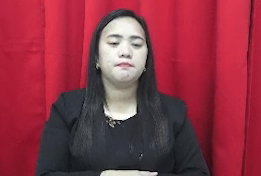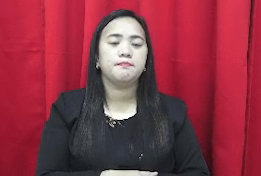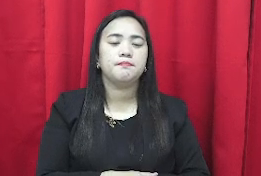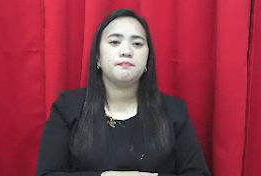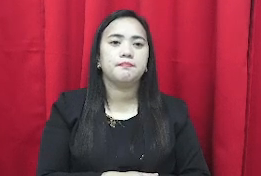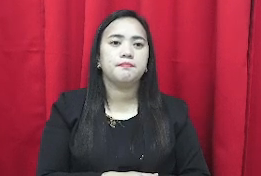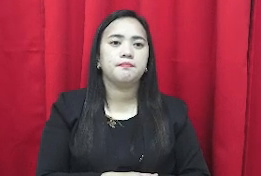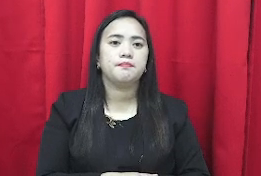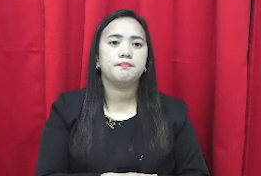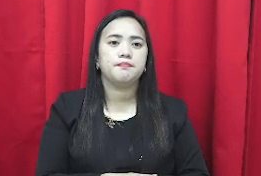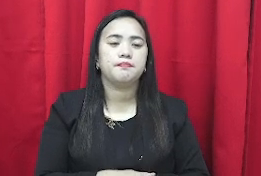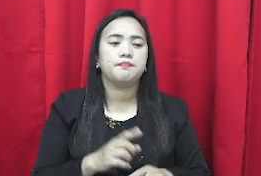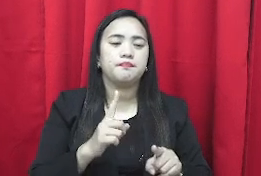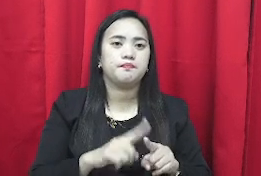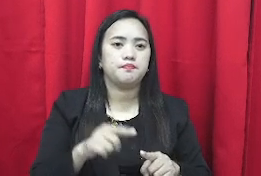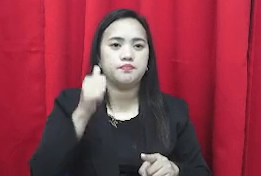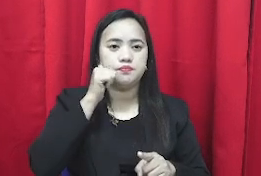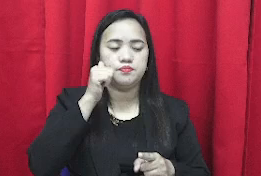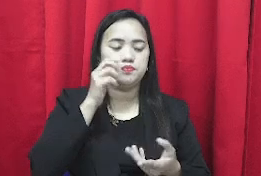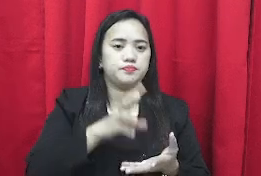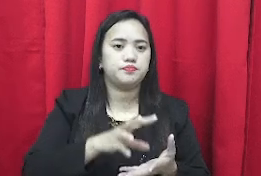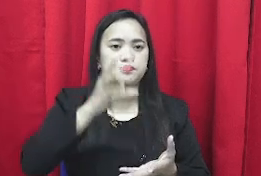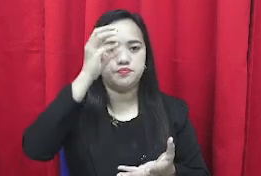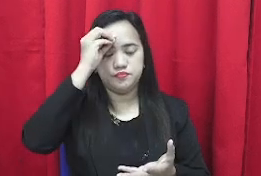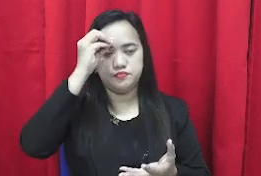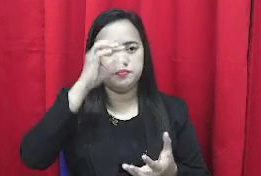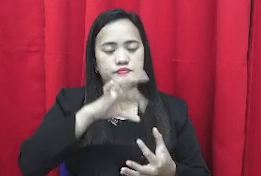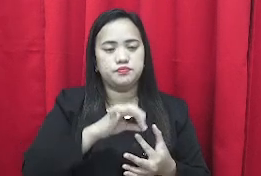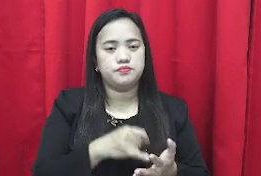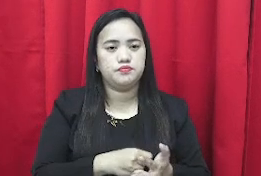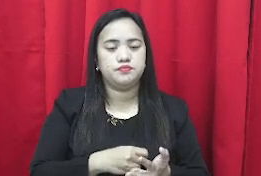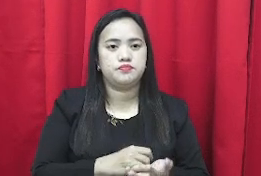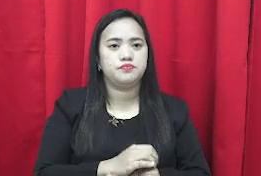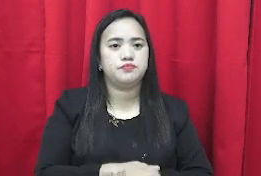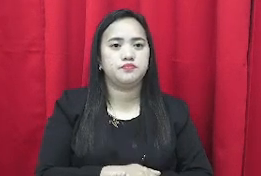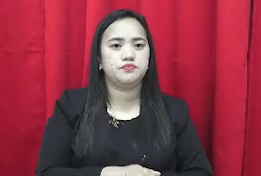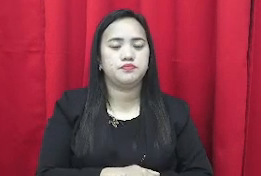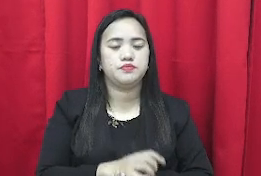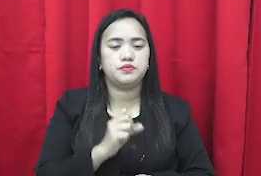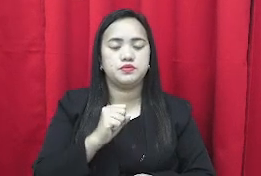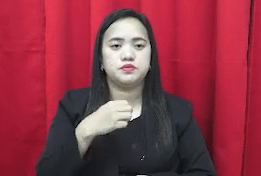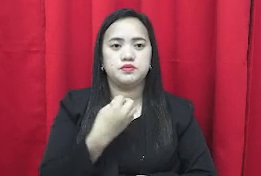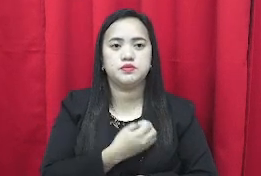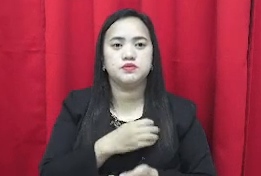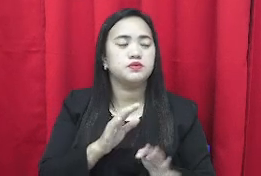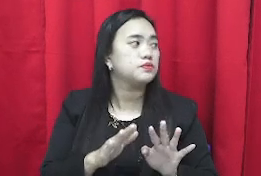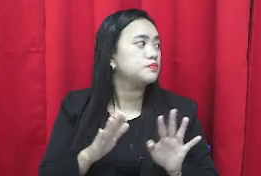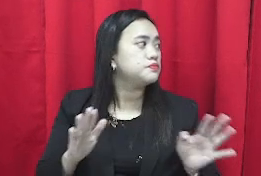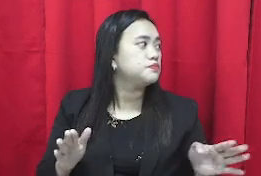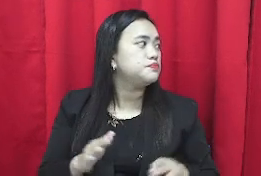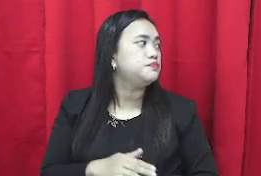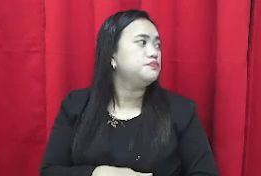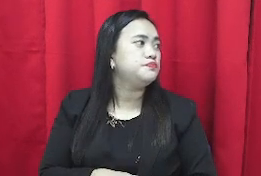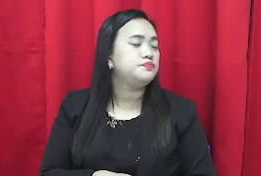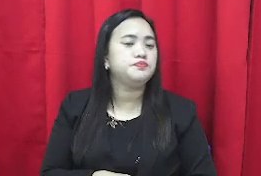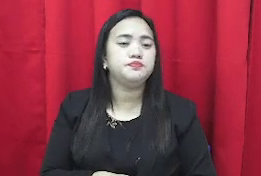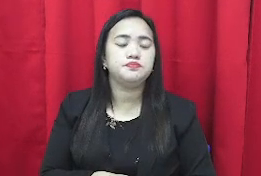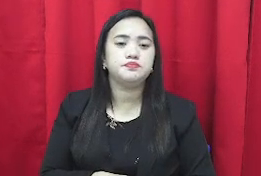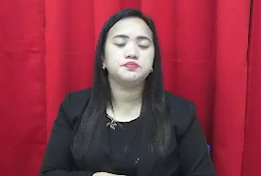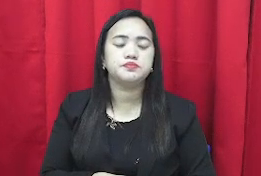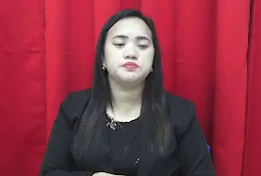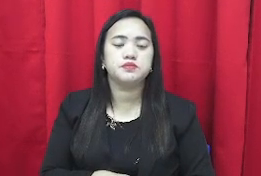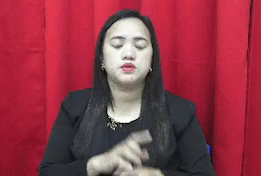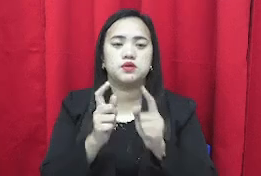nito ay ang ating mga anak Bakit dahil huhubugin sila ng ating mahal na Pastor ng